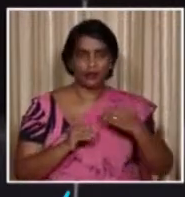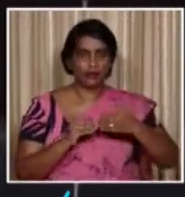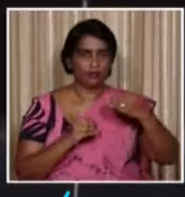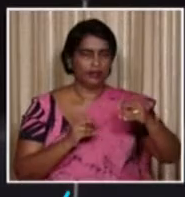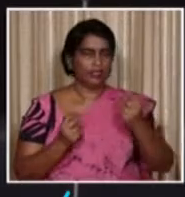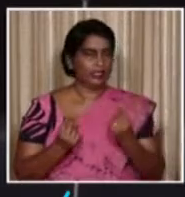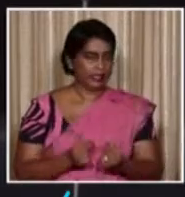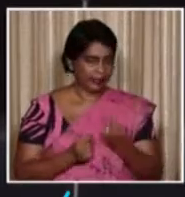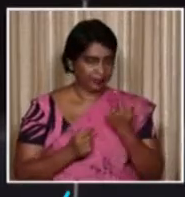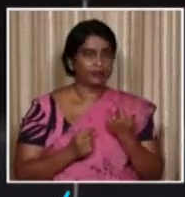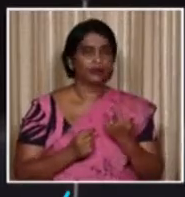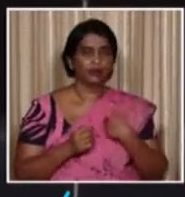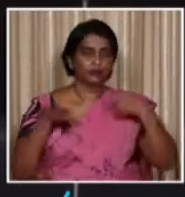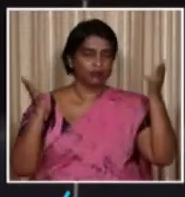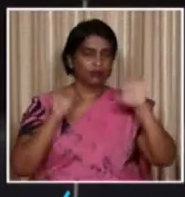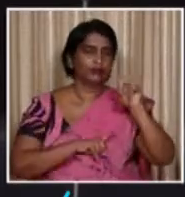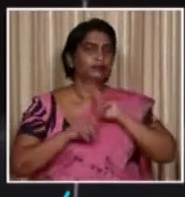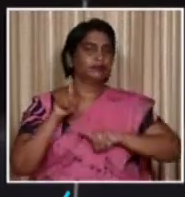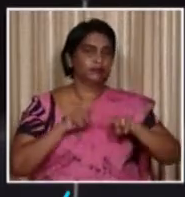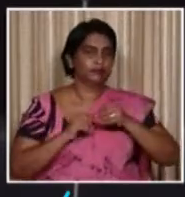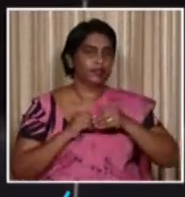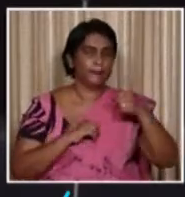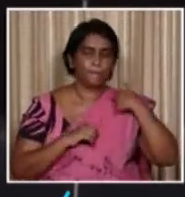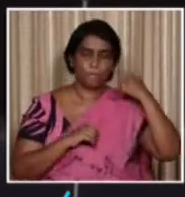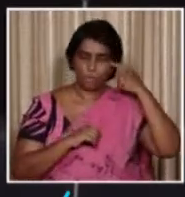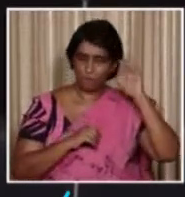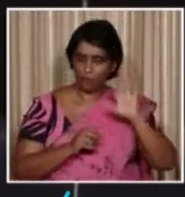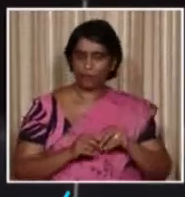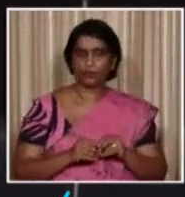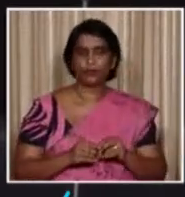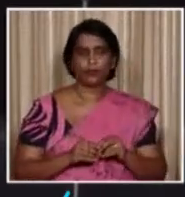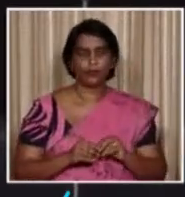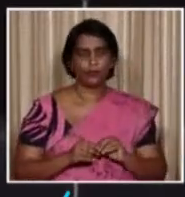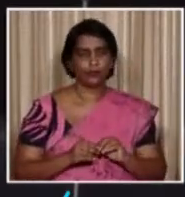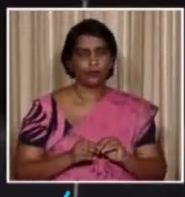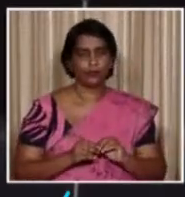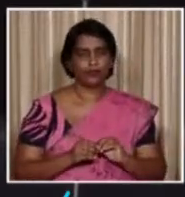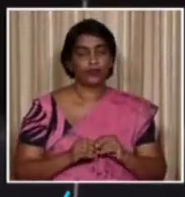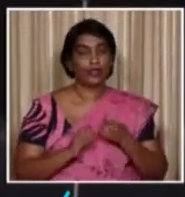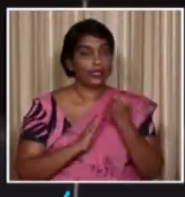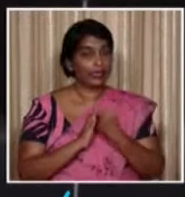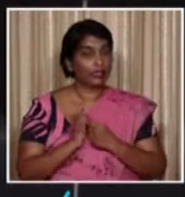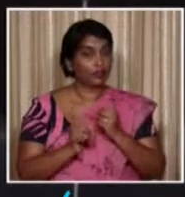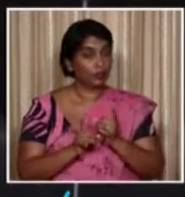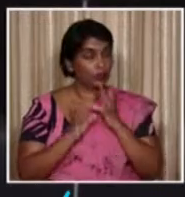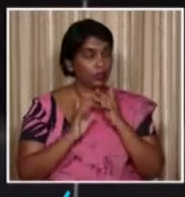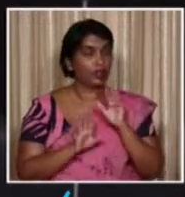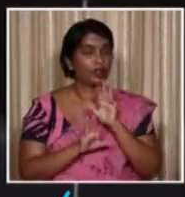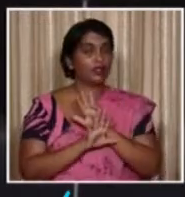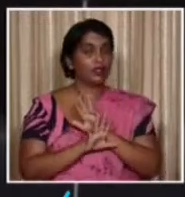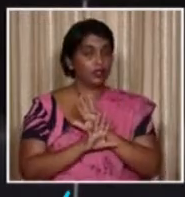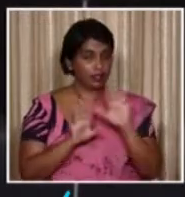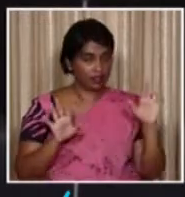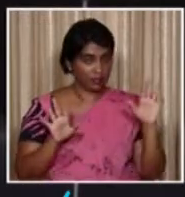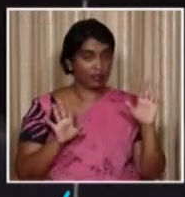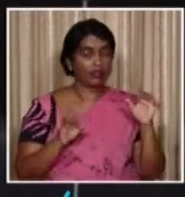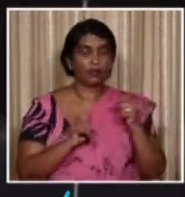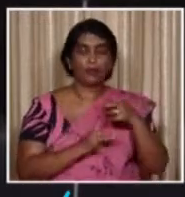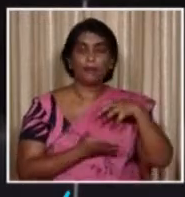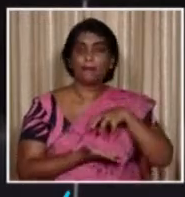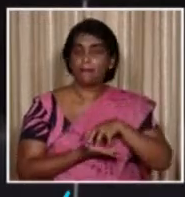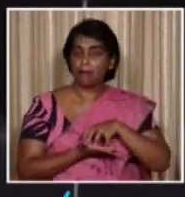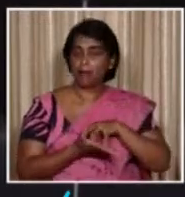ඉතා ඉක්මනින් කැඳවලා සාකච්ඡා කරන්න බලාපොරොත්තු වෙනවා. නීති අනුව තමයි 19 ලංකාවේම පළාත්